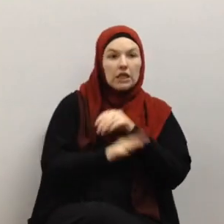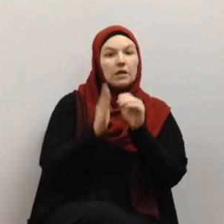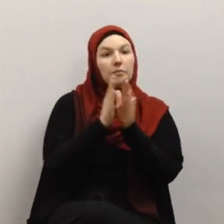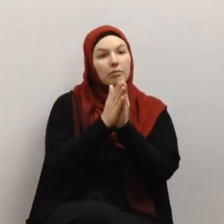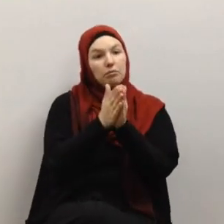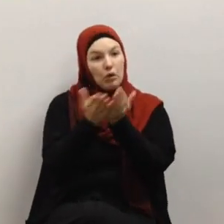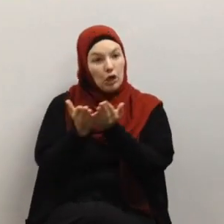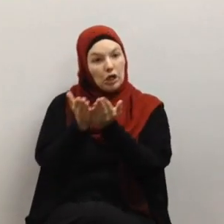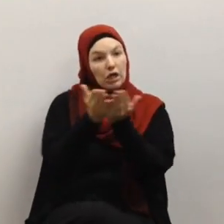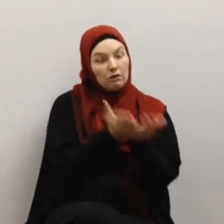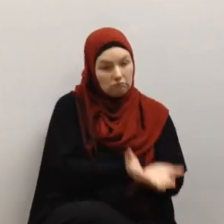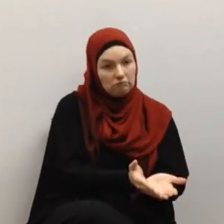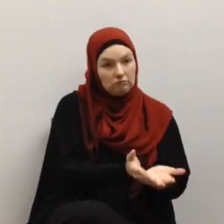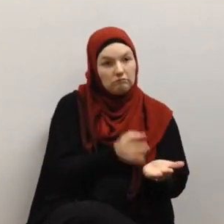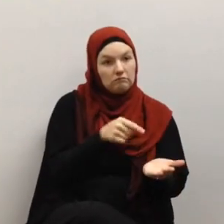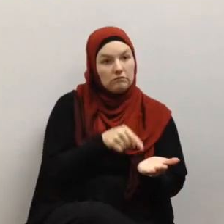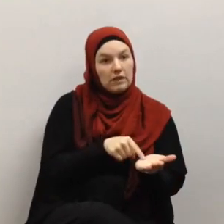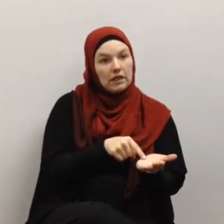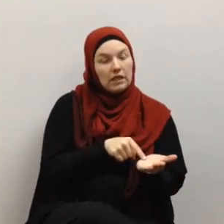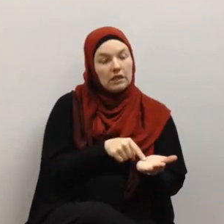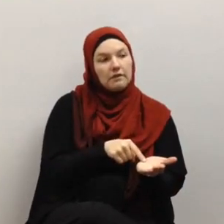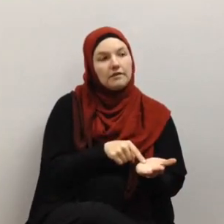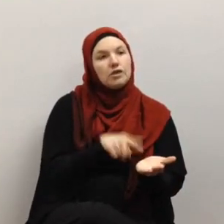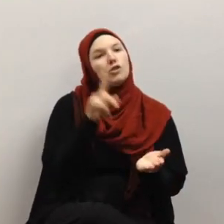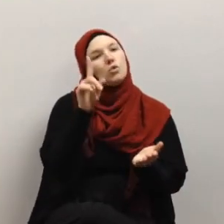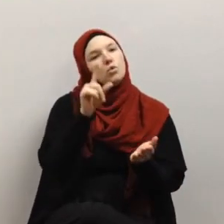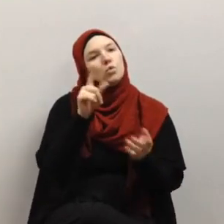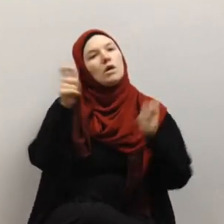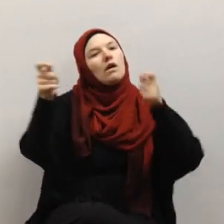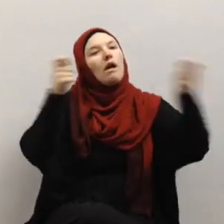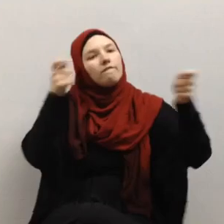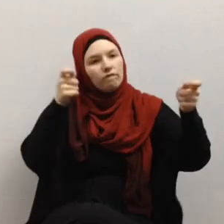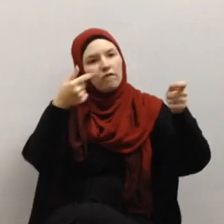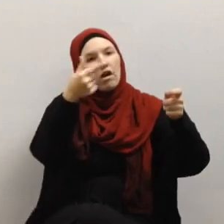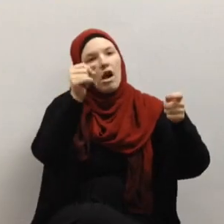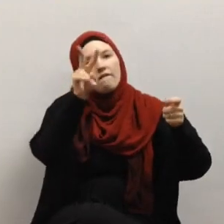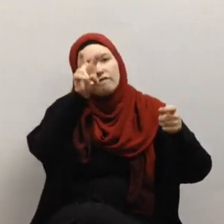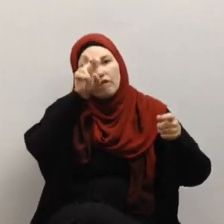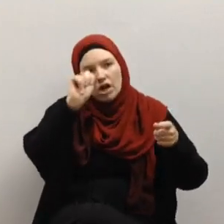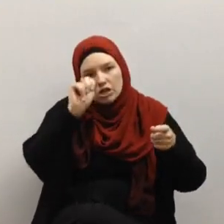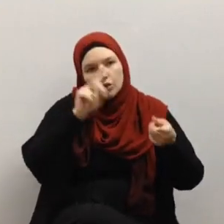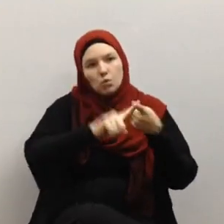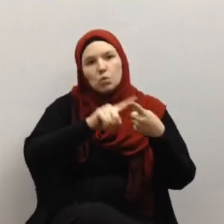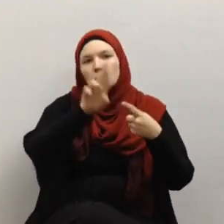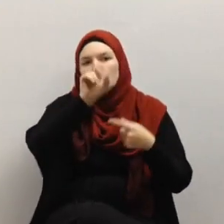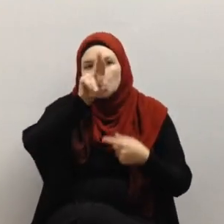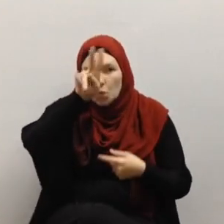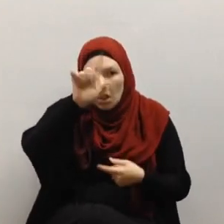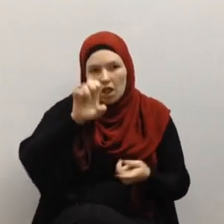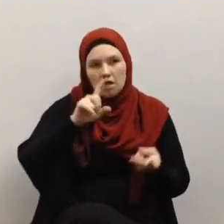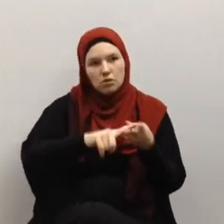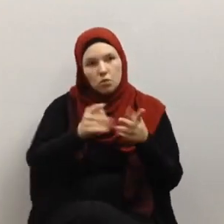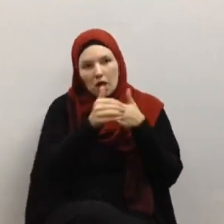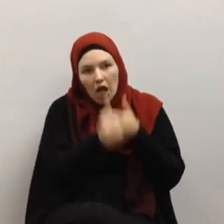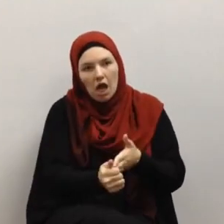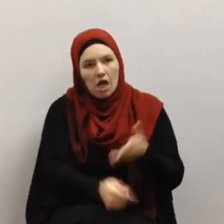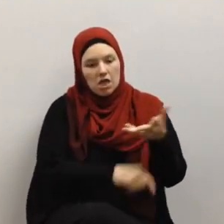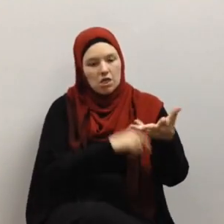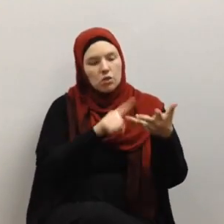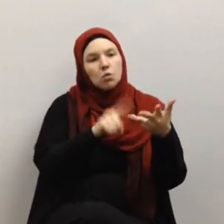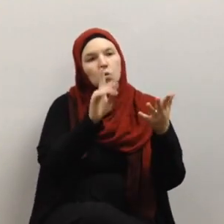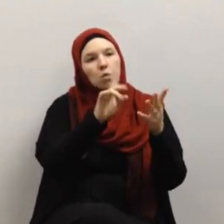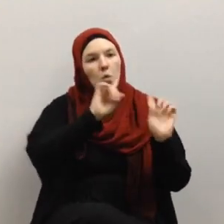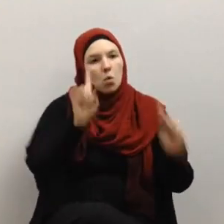down the book. لِيَحْكُمَ To govern, to rule, to guide, to